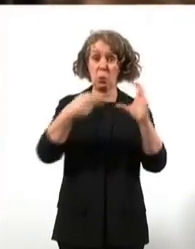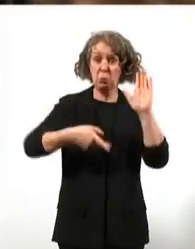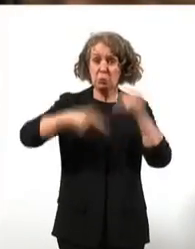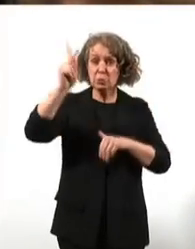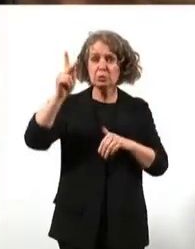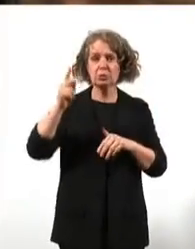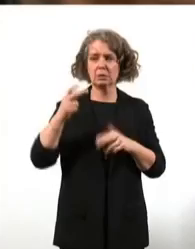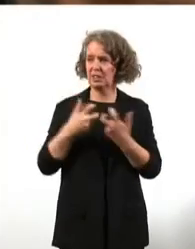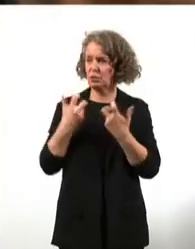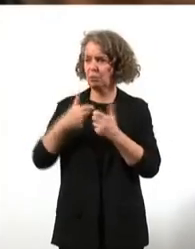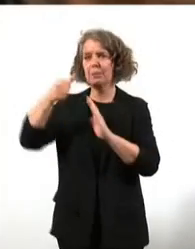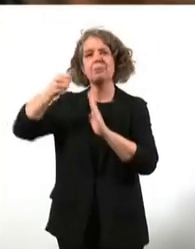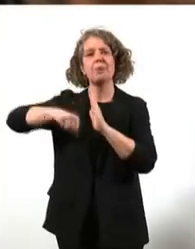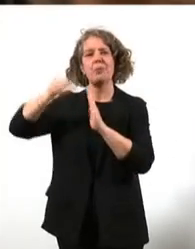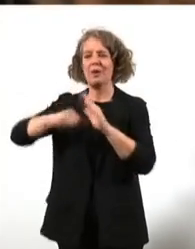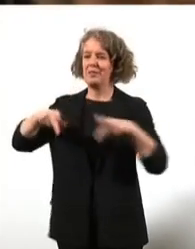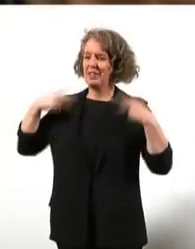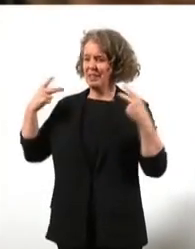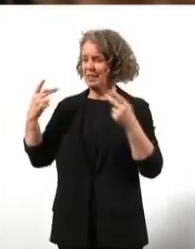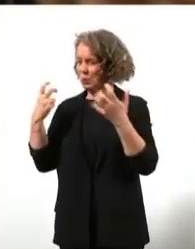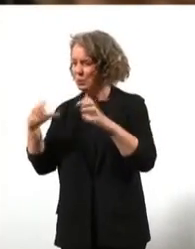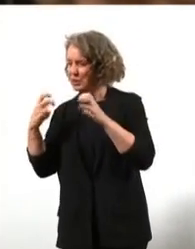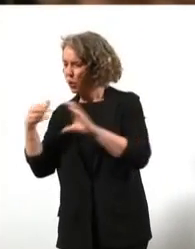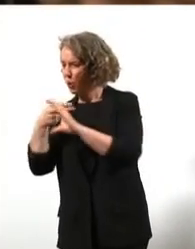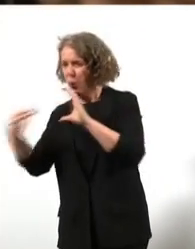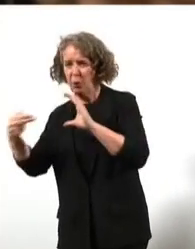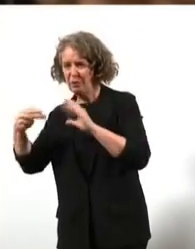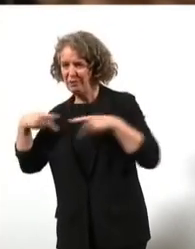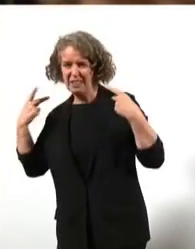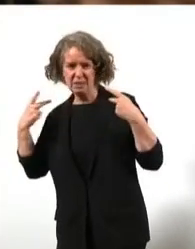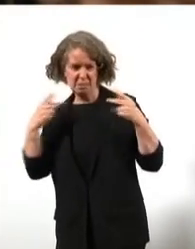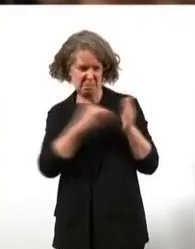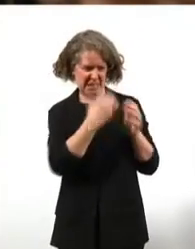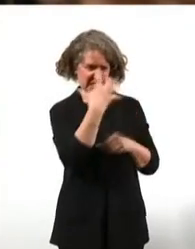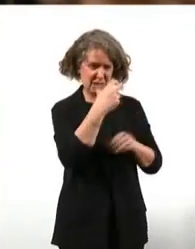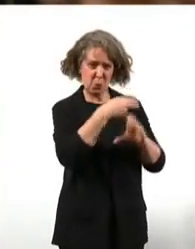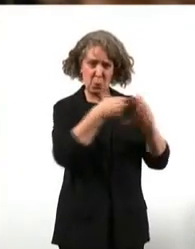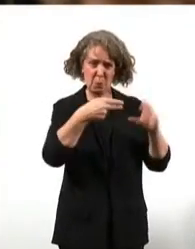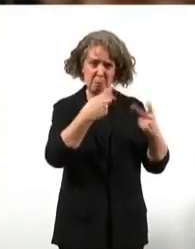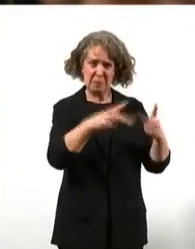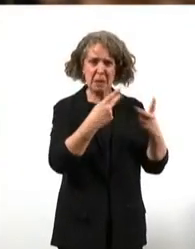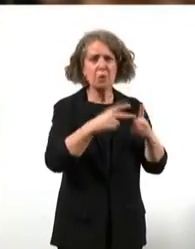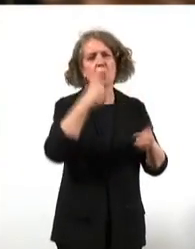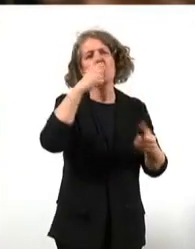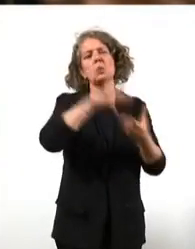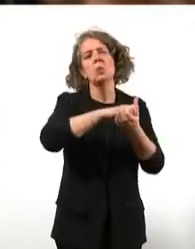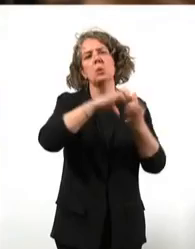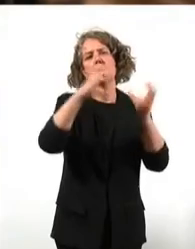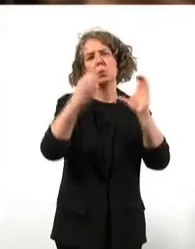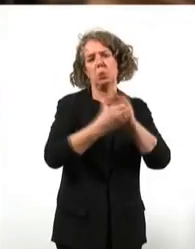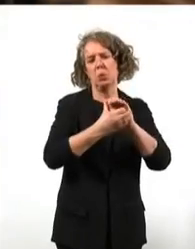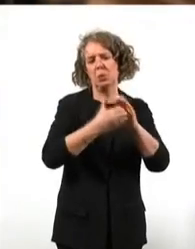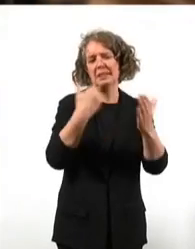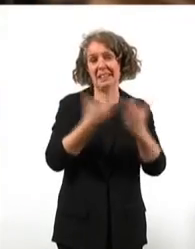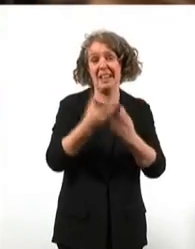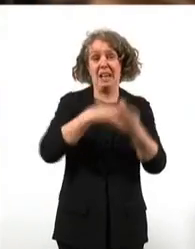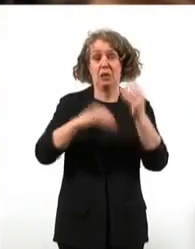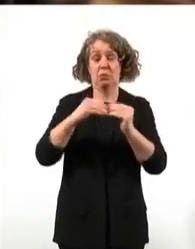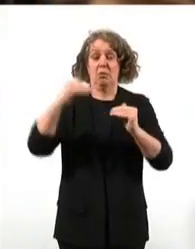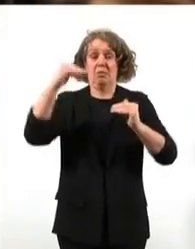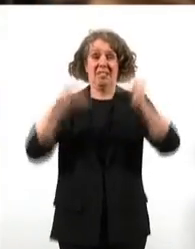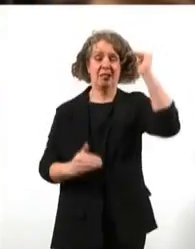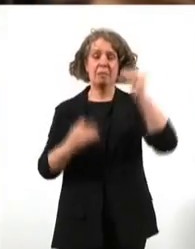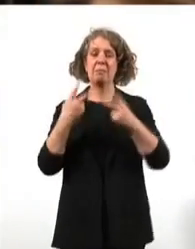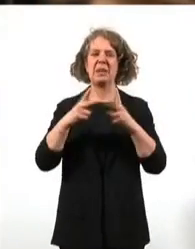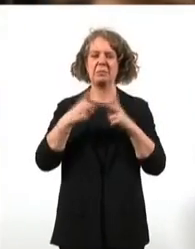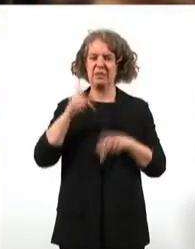800 euros pour vivre par mois, 1500 euros pour le permis, c'est très compliqué. Et une grande inégalité, puisque les femmes payent plus pour